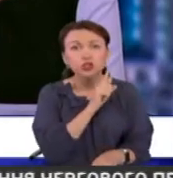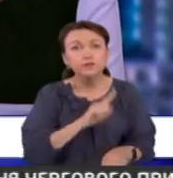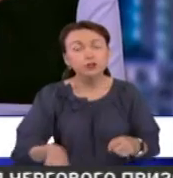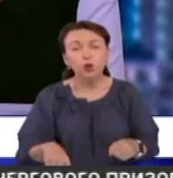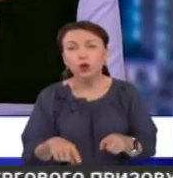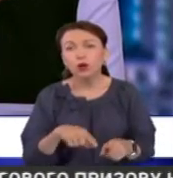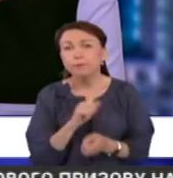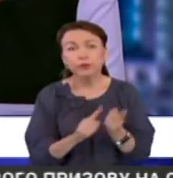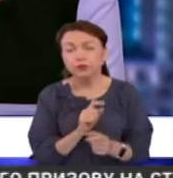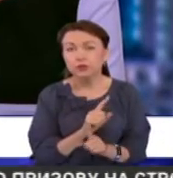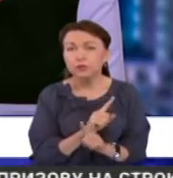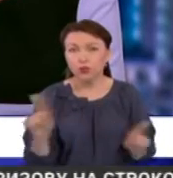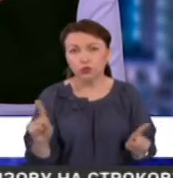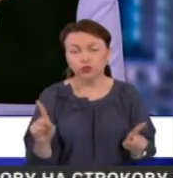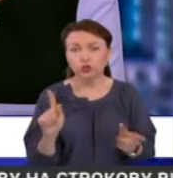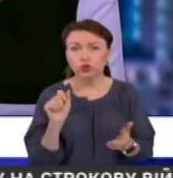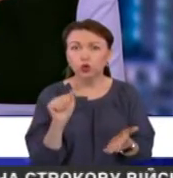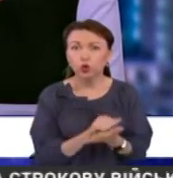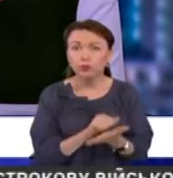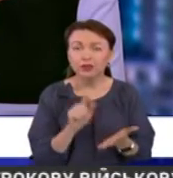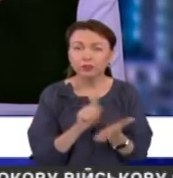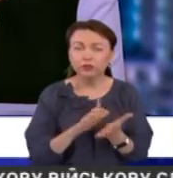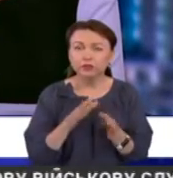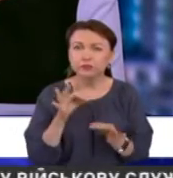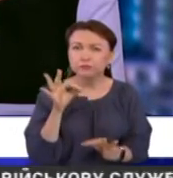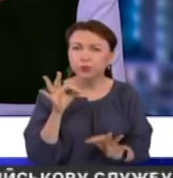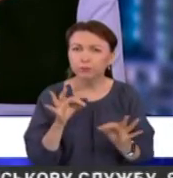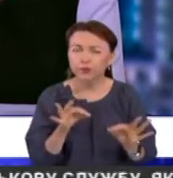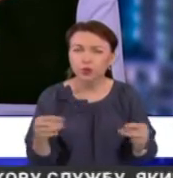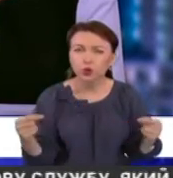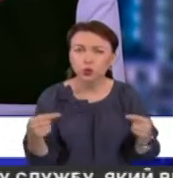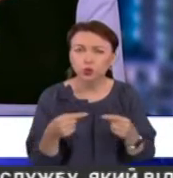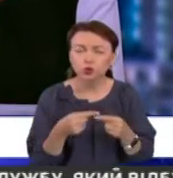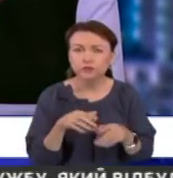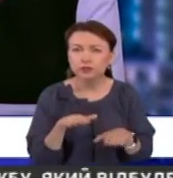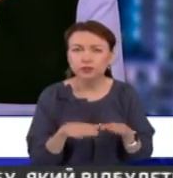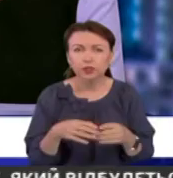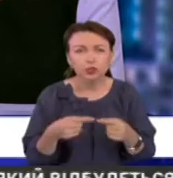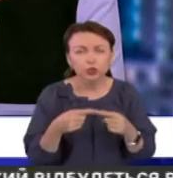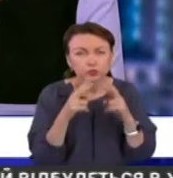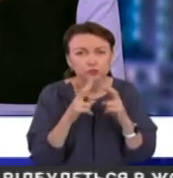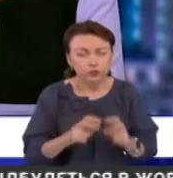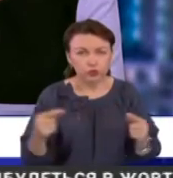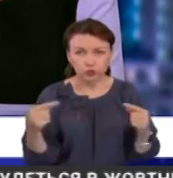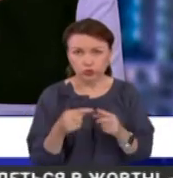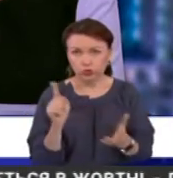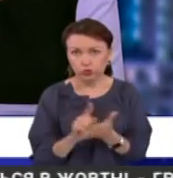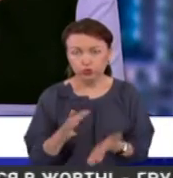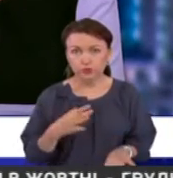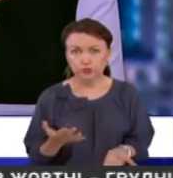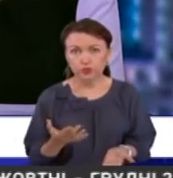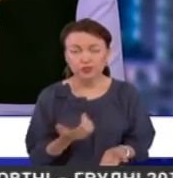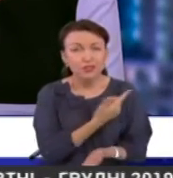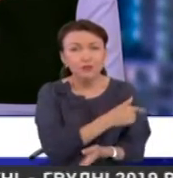можна. Документи повинні бути вивіряні і виміряні. І навіть такі, начебто, це не медична